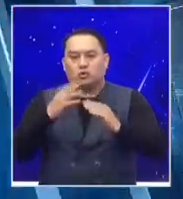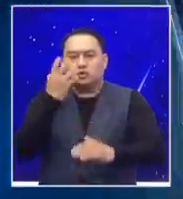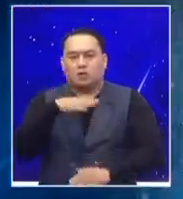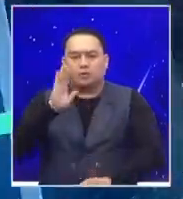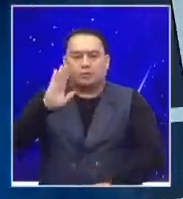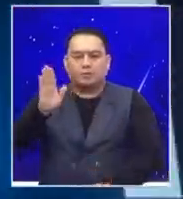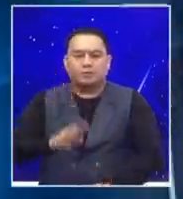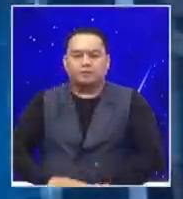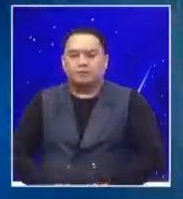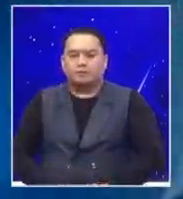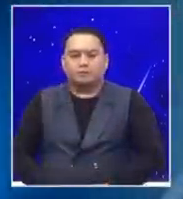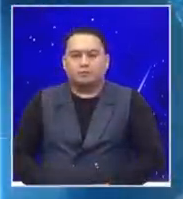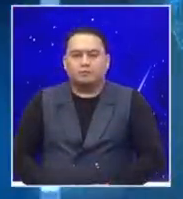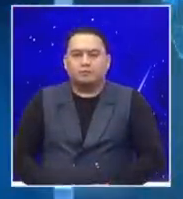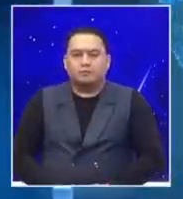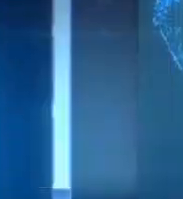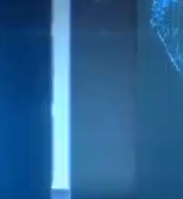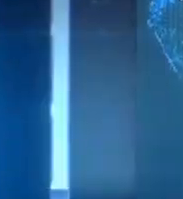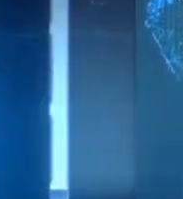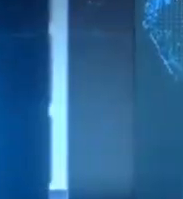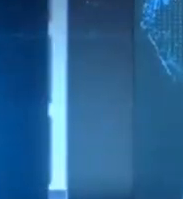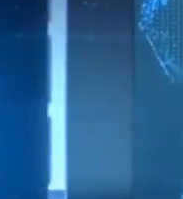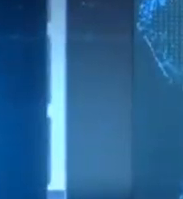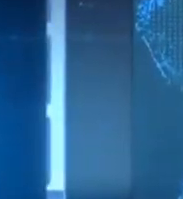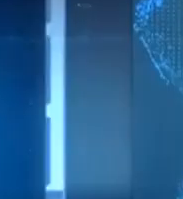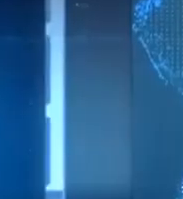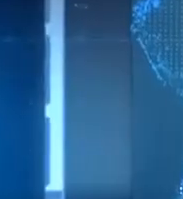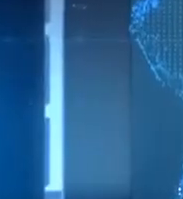Медет Шумабай, Ерлан Азанбай, Жетісу телеарнасы.